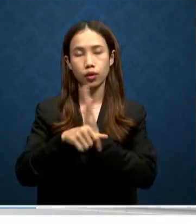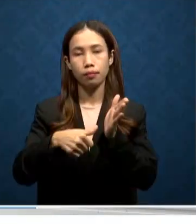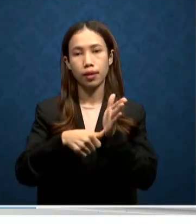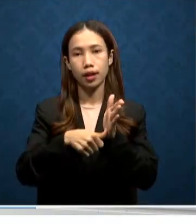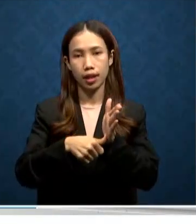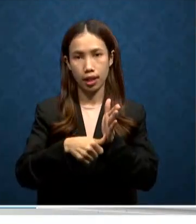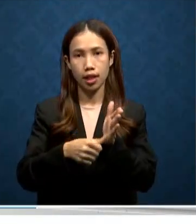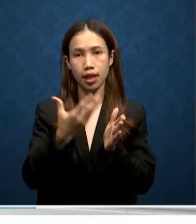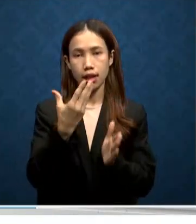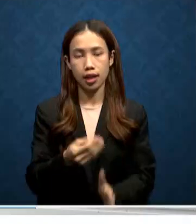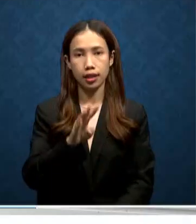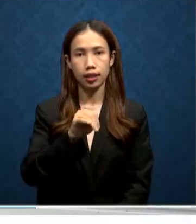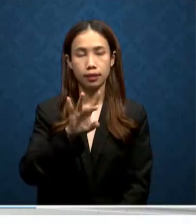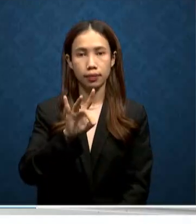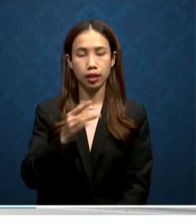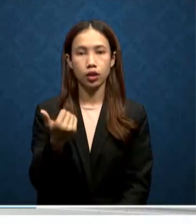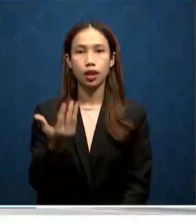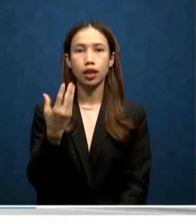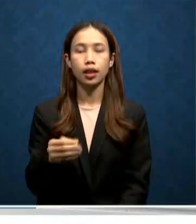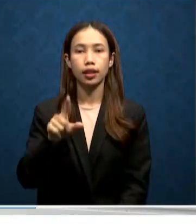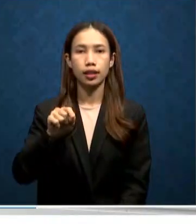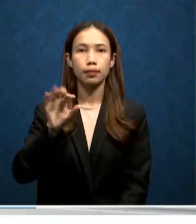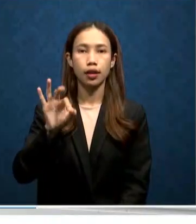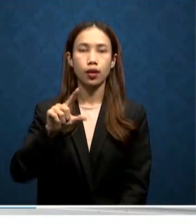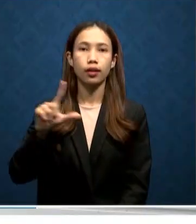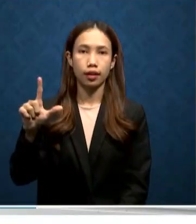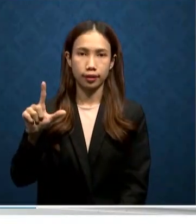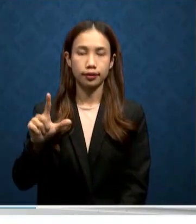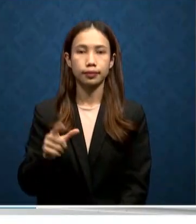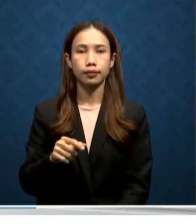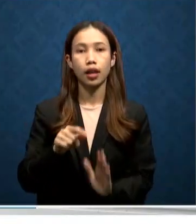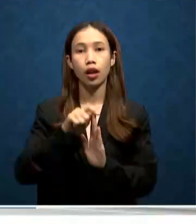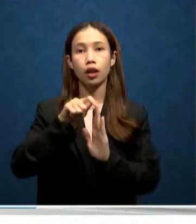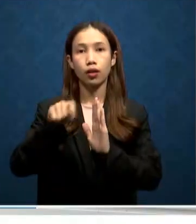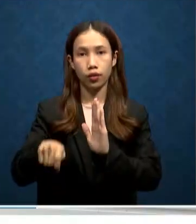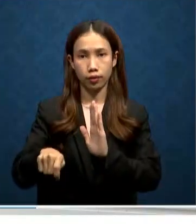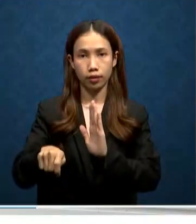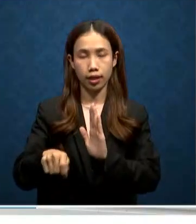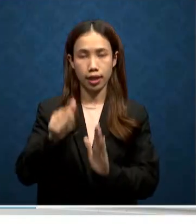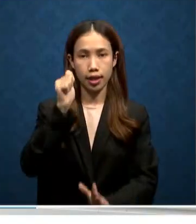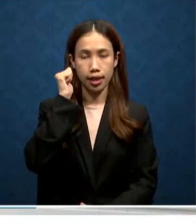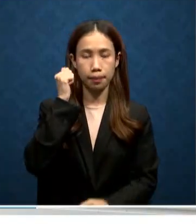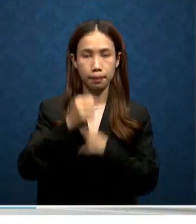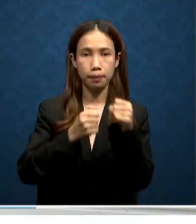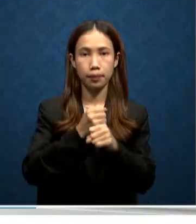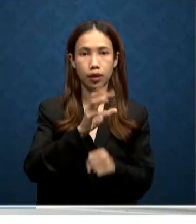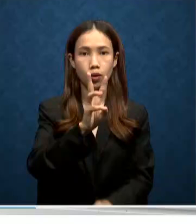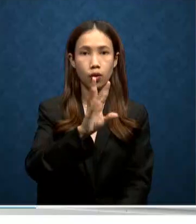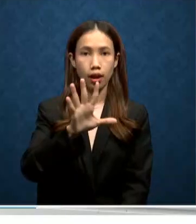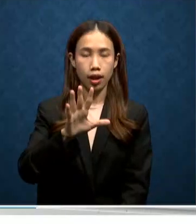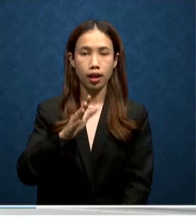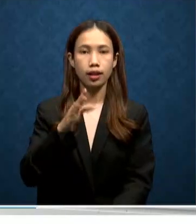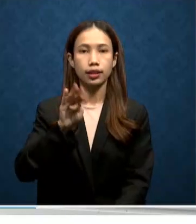ล้านปัจจุบันเหลือ 29ล้านครับท่านครับจังหวัดนครราชสีมาเดิมปี 65